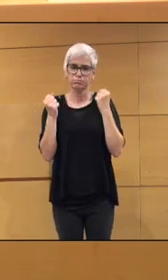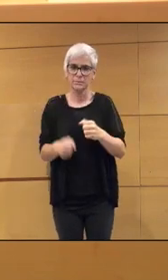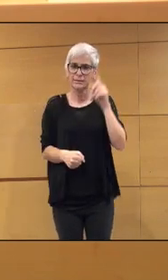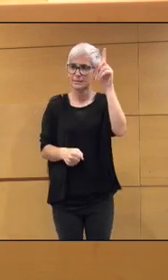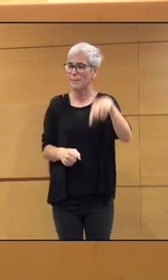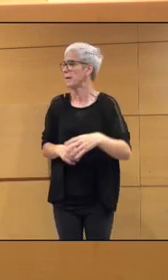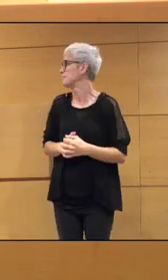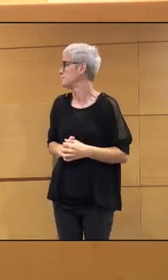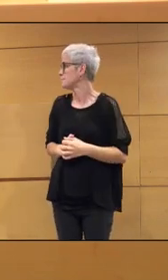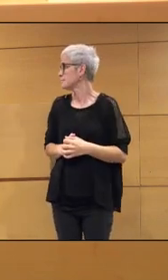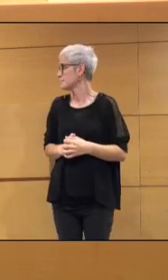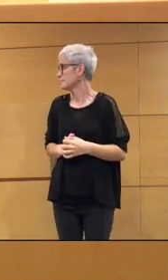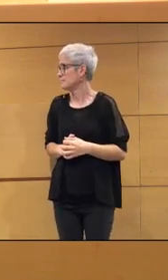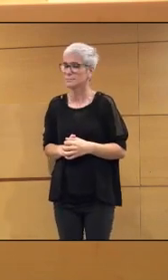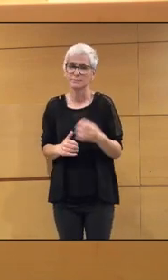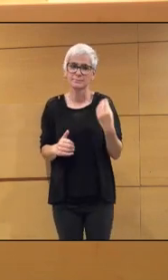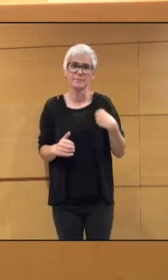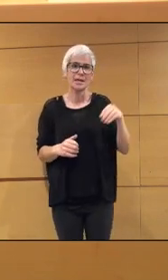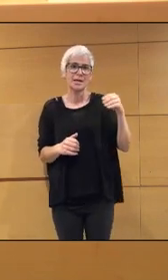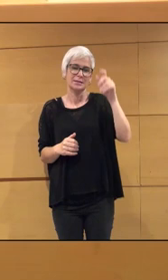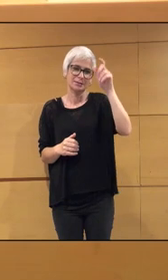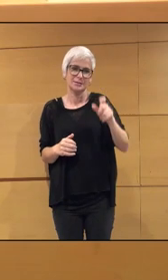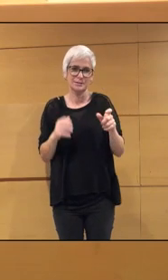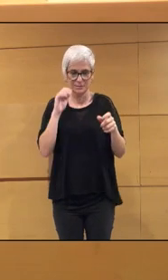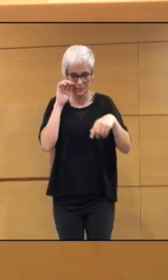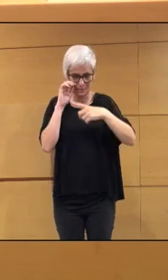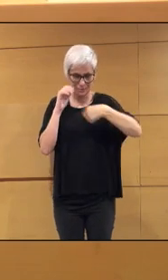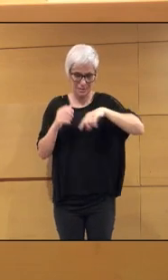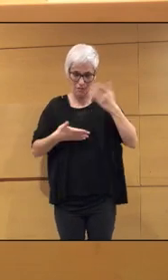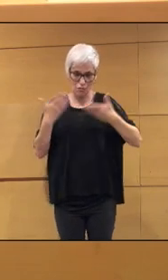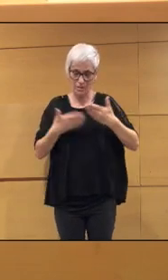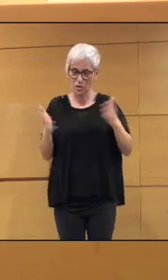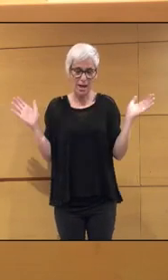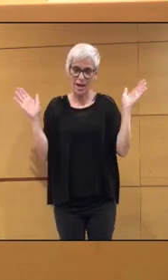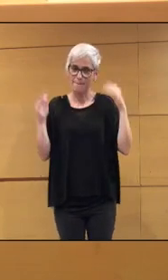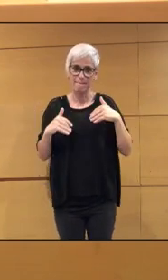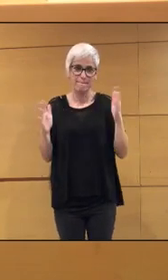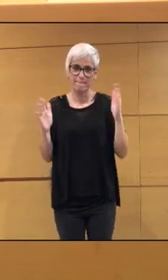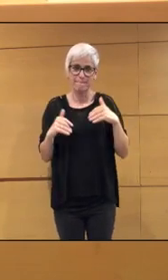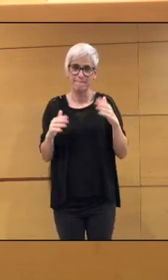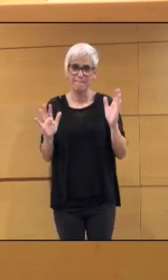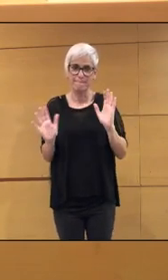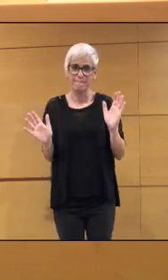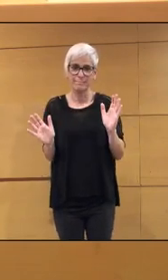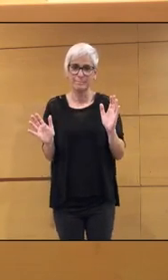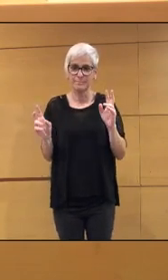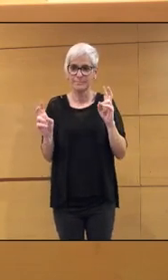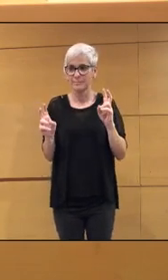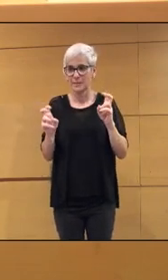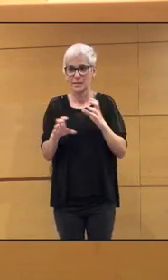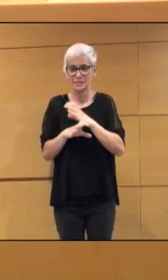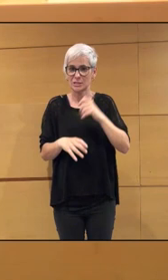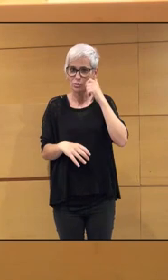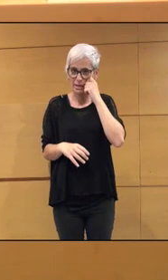que els tecnòlegs no tenim cap formació de ciències